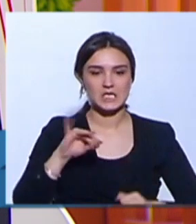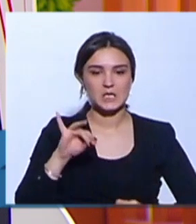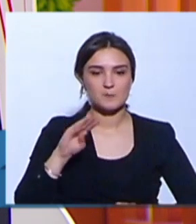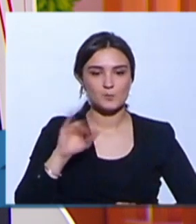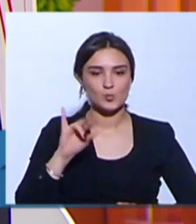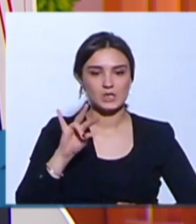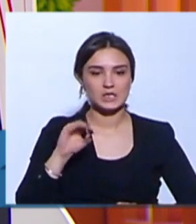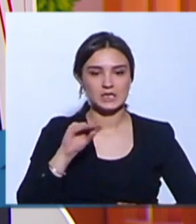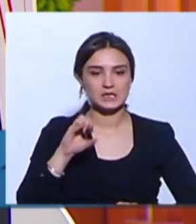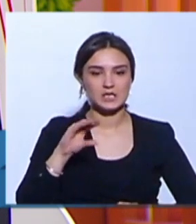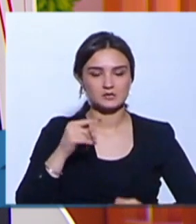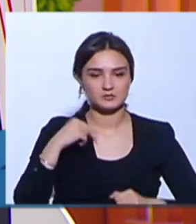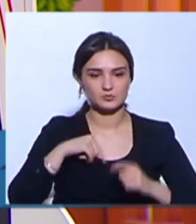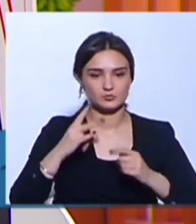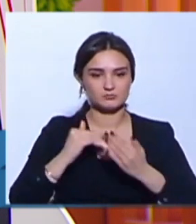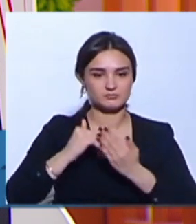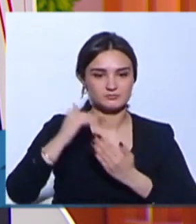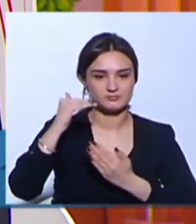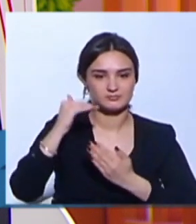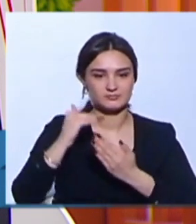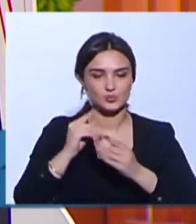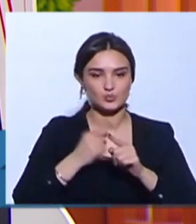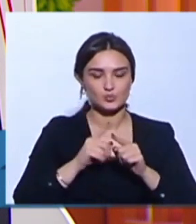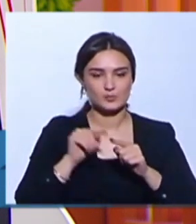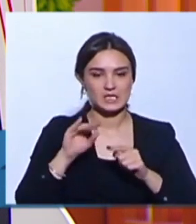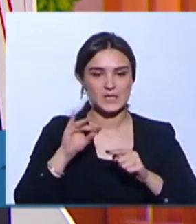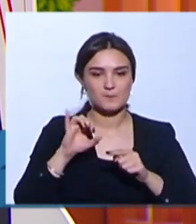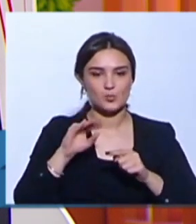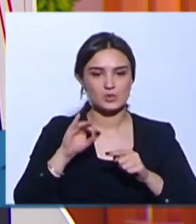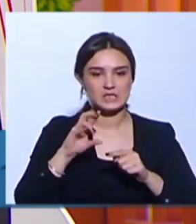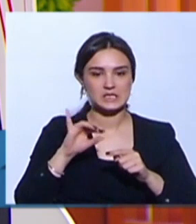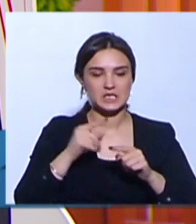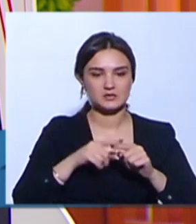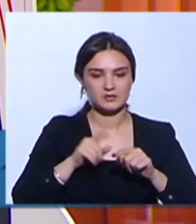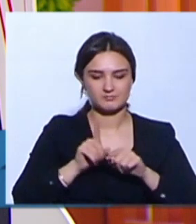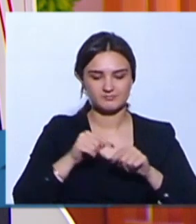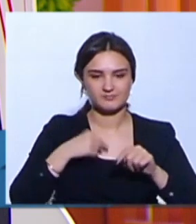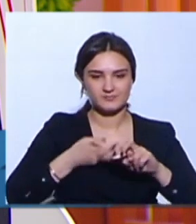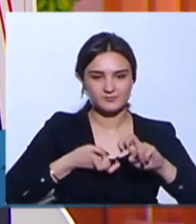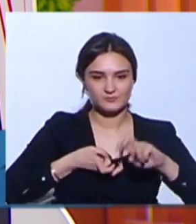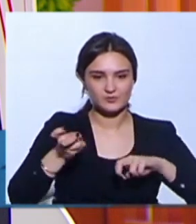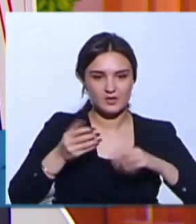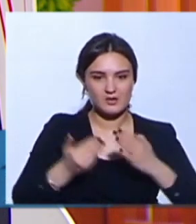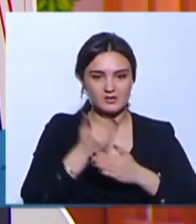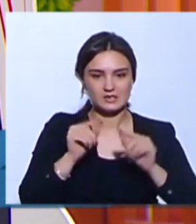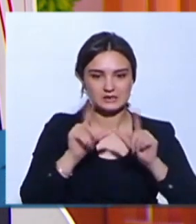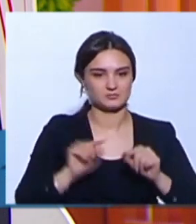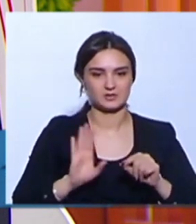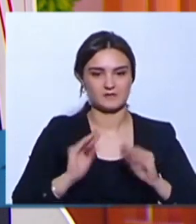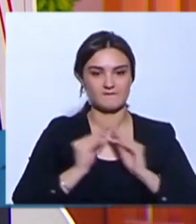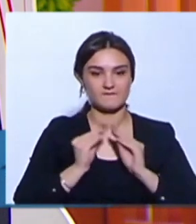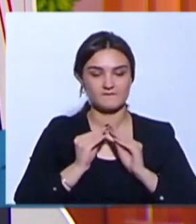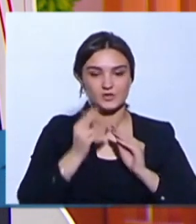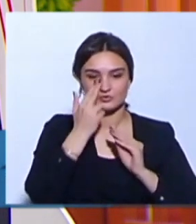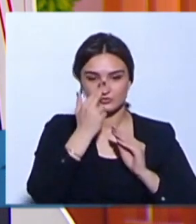მართვა, რომ იმუნურმა სისტემამ არ მოიშოროს, არ გააძევოს ორგანიზმიდან ახალი ორგანო. და აი